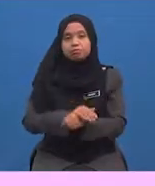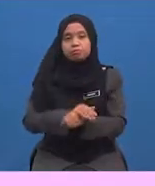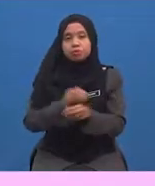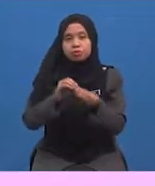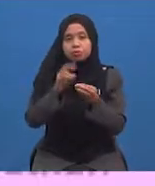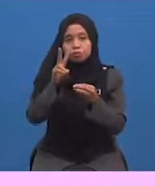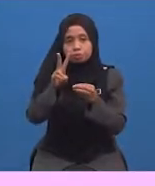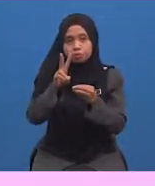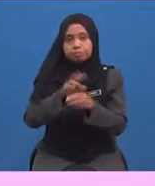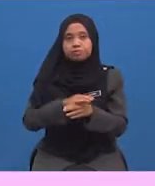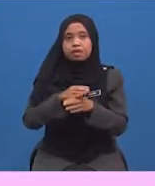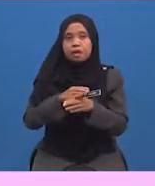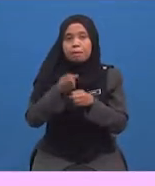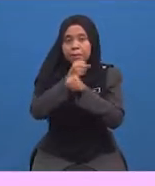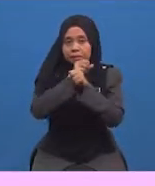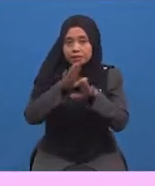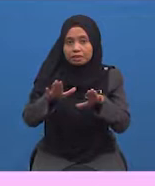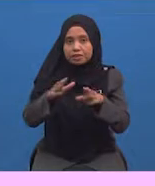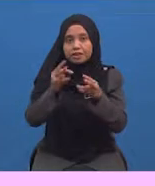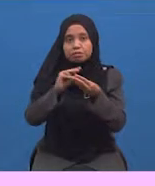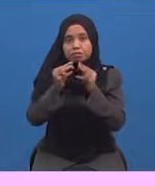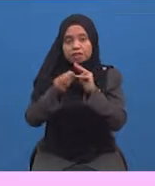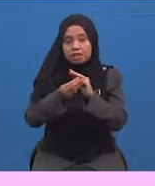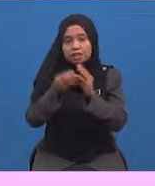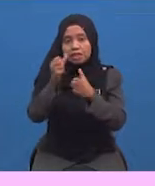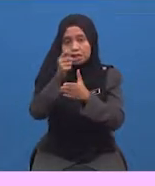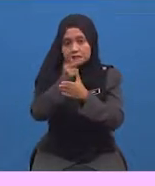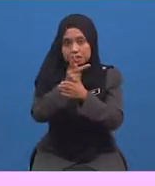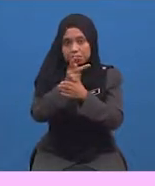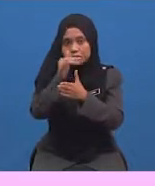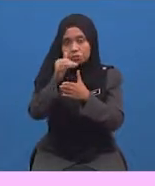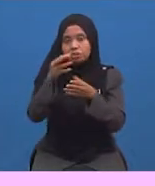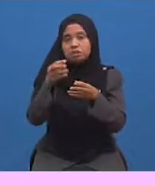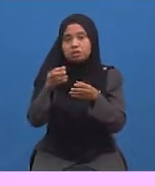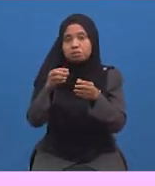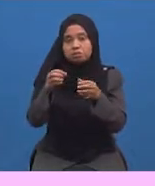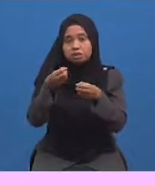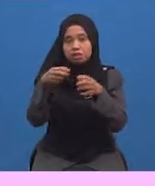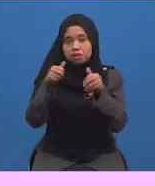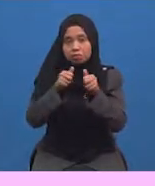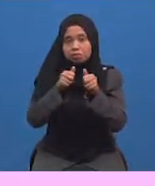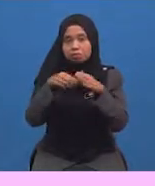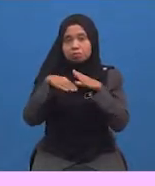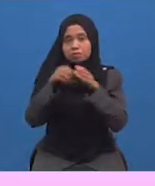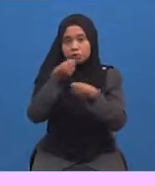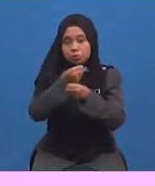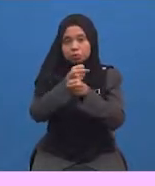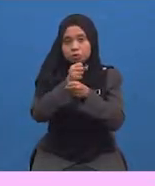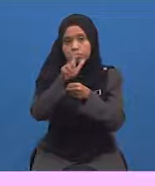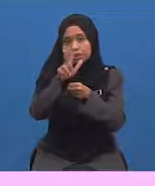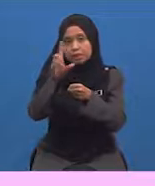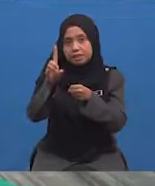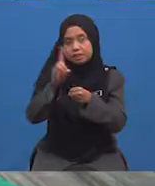yang kedua, penyelesaian masalah isi padu yang melibatkan bentuk-bentuk 3 dimensi.